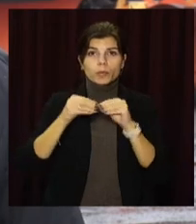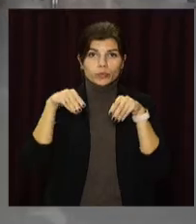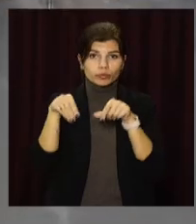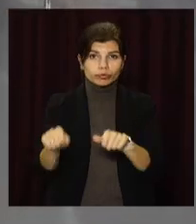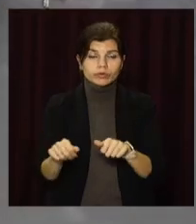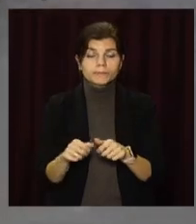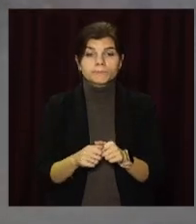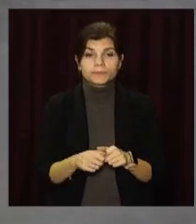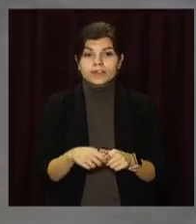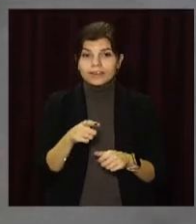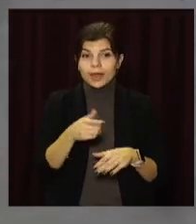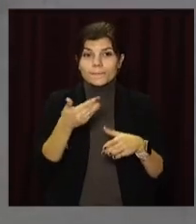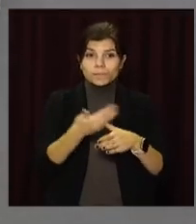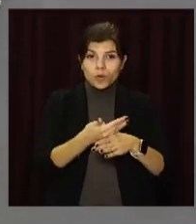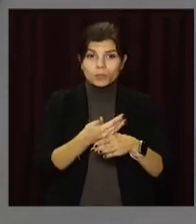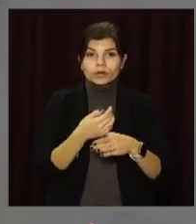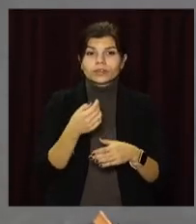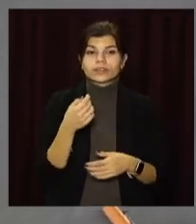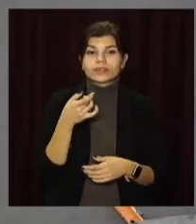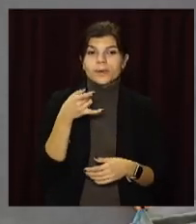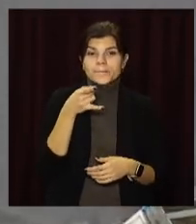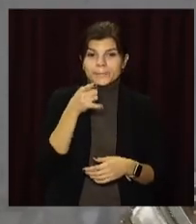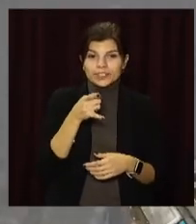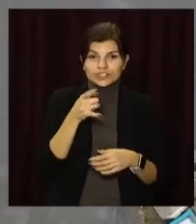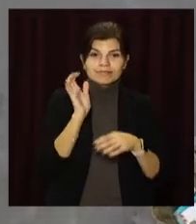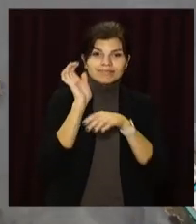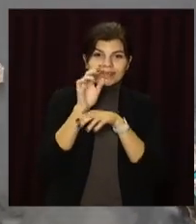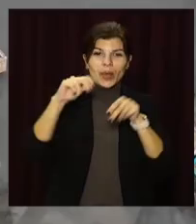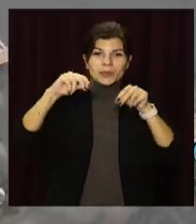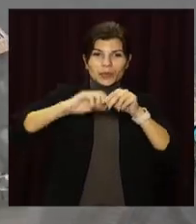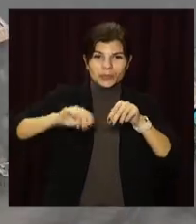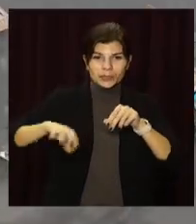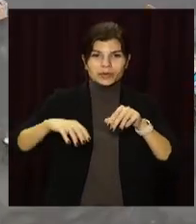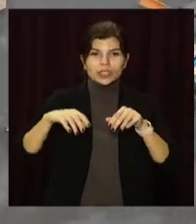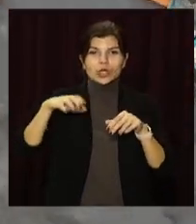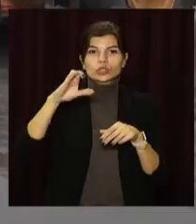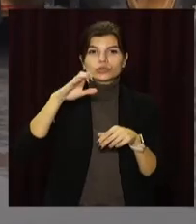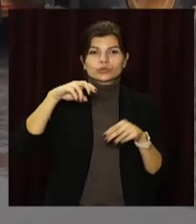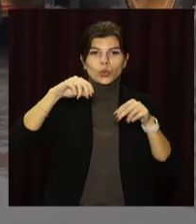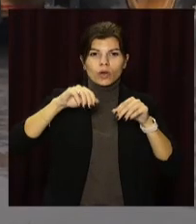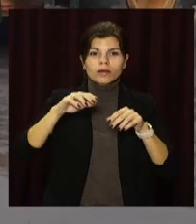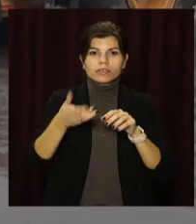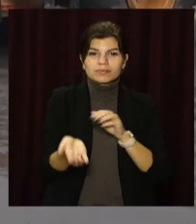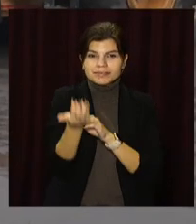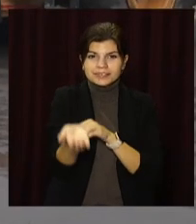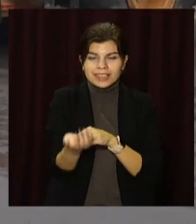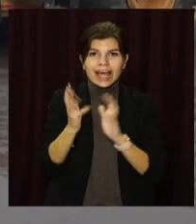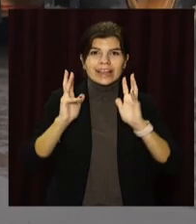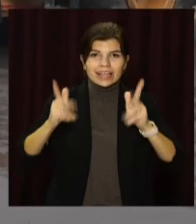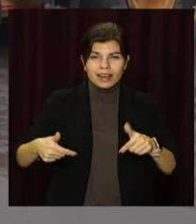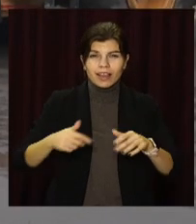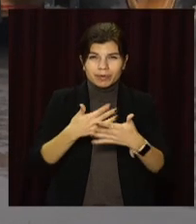її. У підмогу дорожникам – автогрейдери, навантажувачі, піскорозкидачі, солерозподілювачі, бульдозери, трактори.